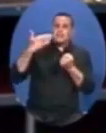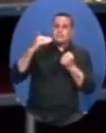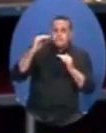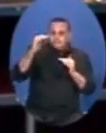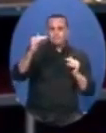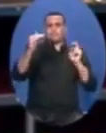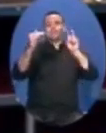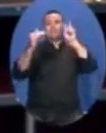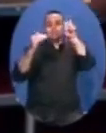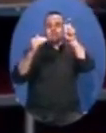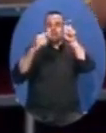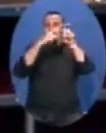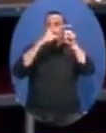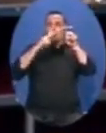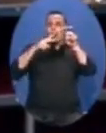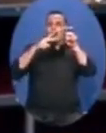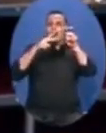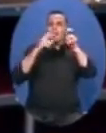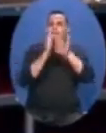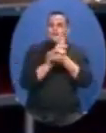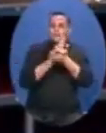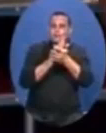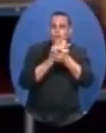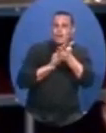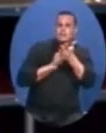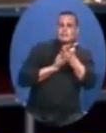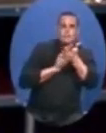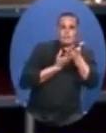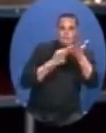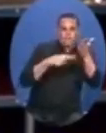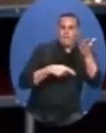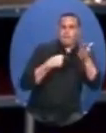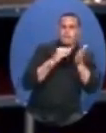שבו תבנה את המחקר על הרגליים שלך. כי